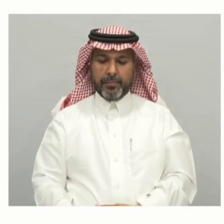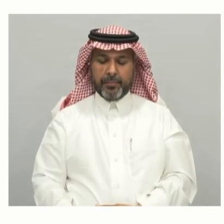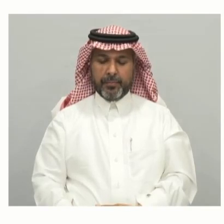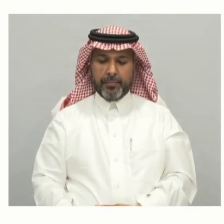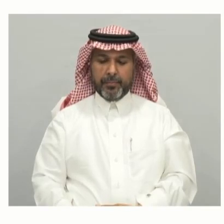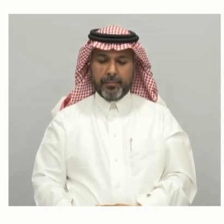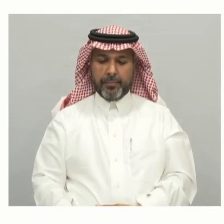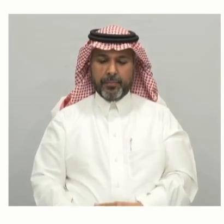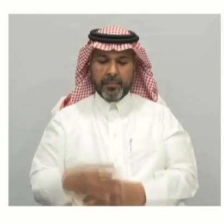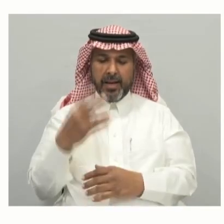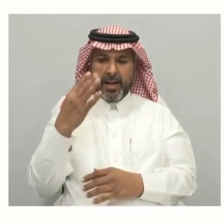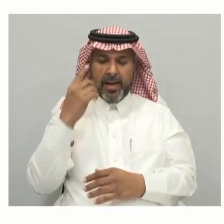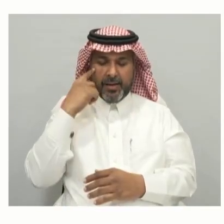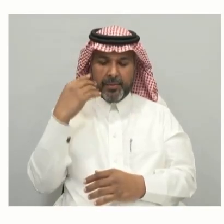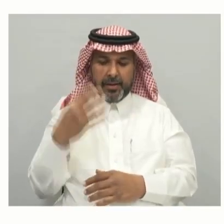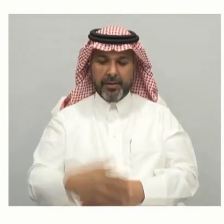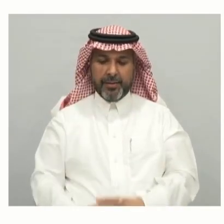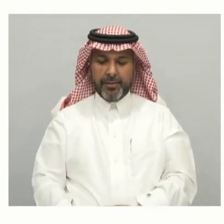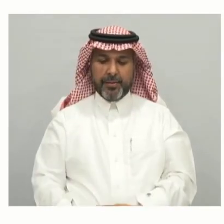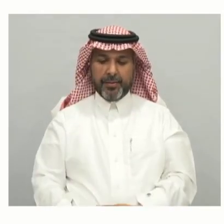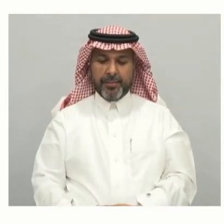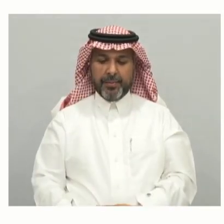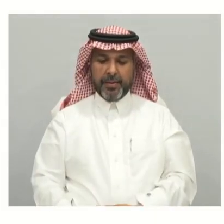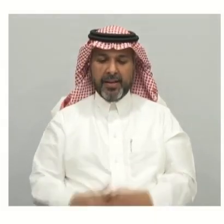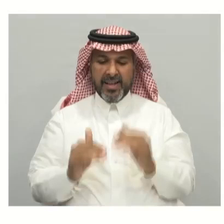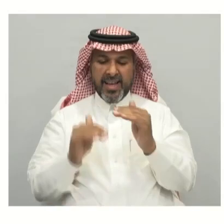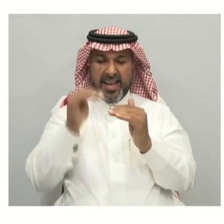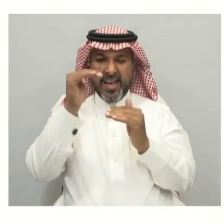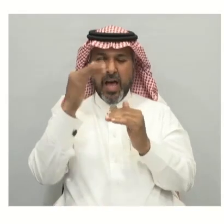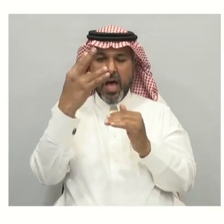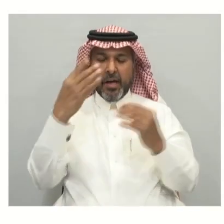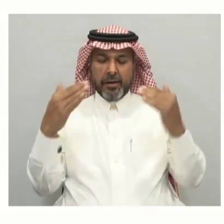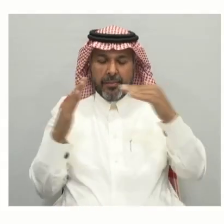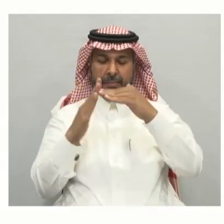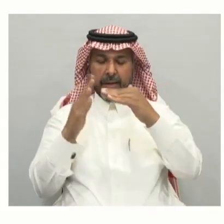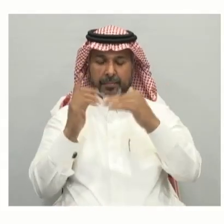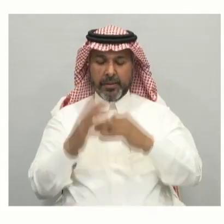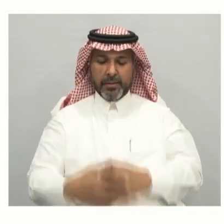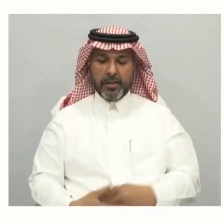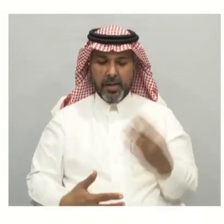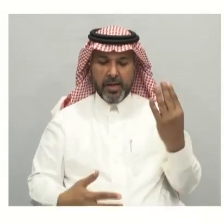عشره التكرارات اربعه هذه هي الفئه نرسم الى ان يصل الى تقريبا